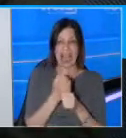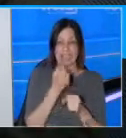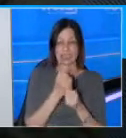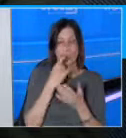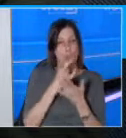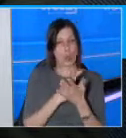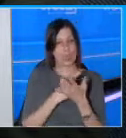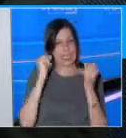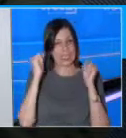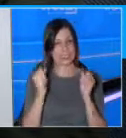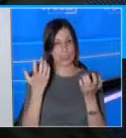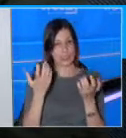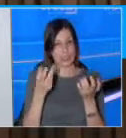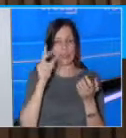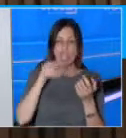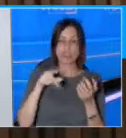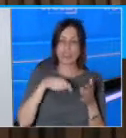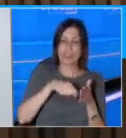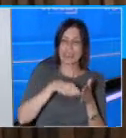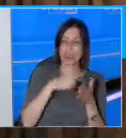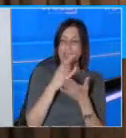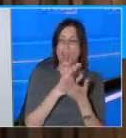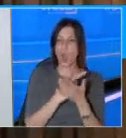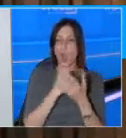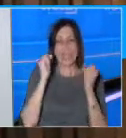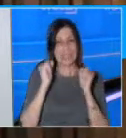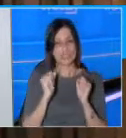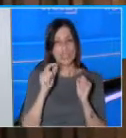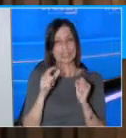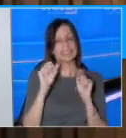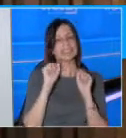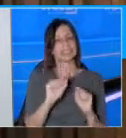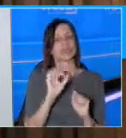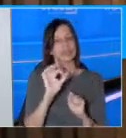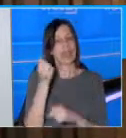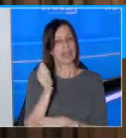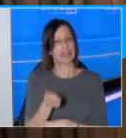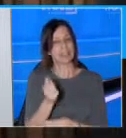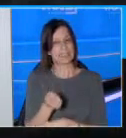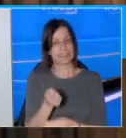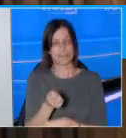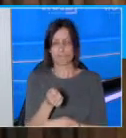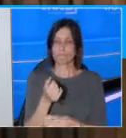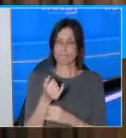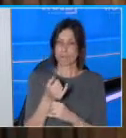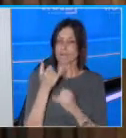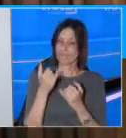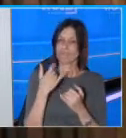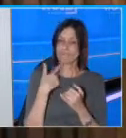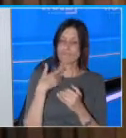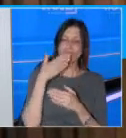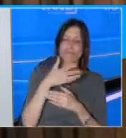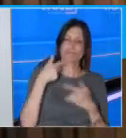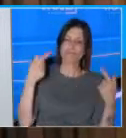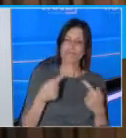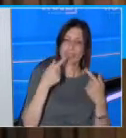היסוד, אז בעצם יש פה איזה תיקון לחוק היסוד, כלומר זה בסמכותה של הכנסת. אבל כאן זה מכניס אותנו שוב לנתאל לקרב הזה בין